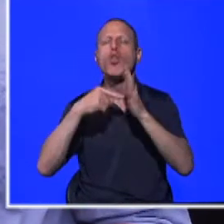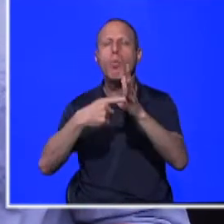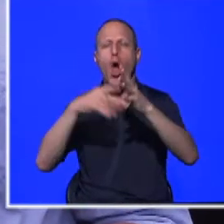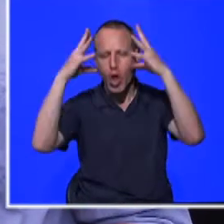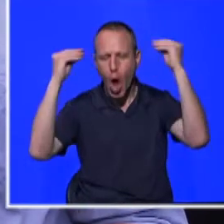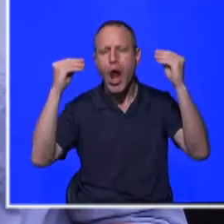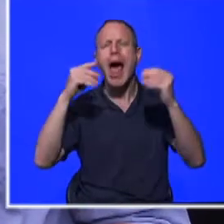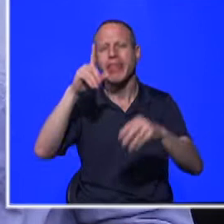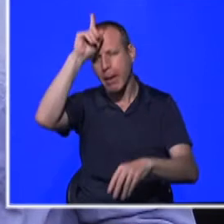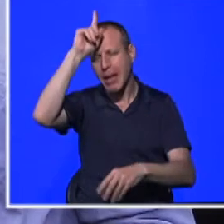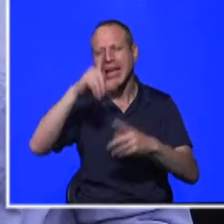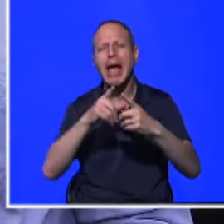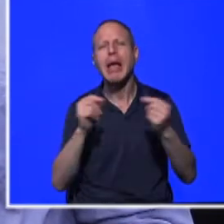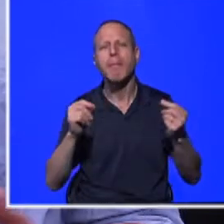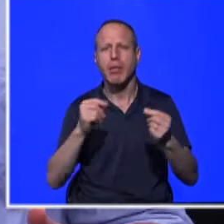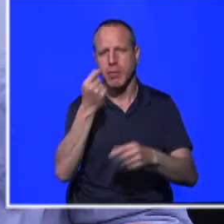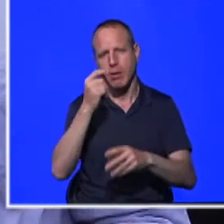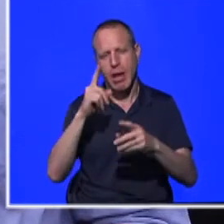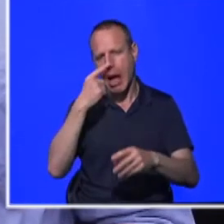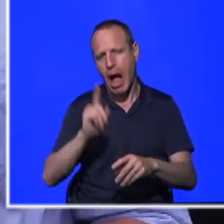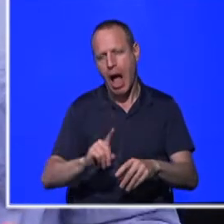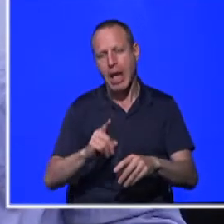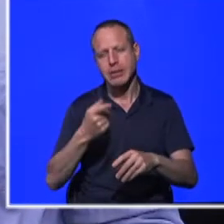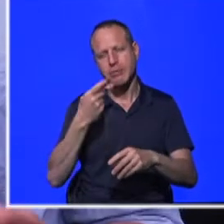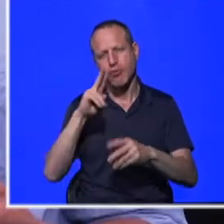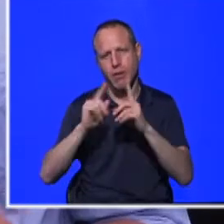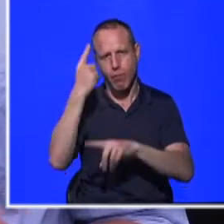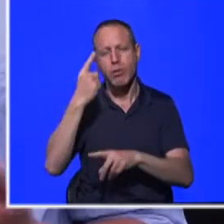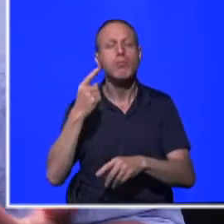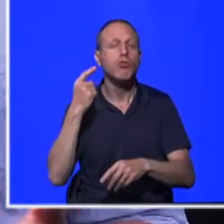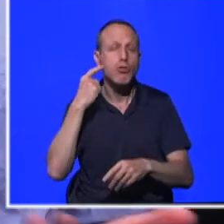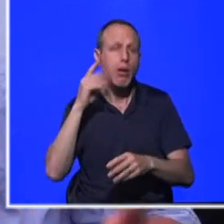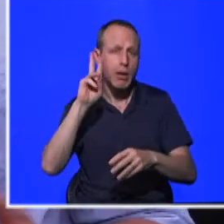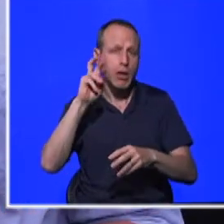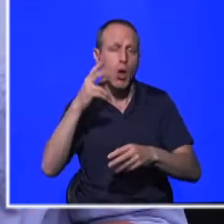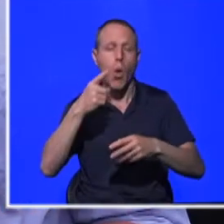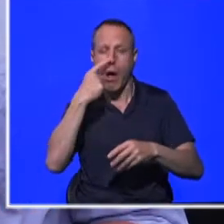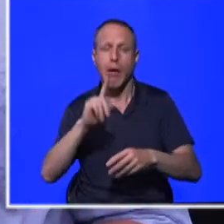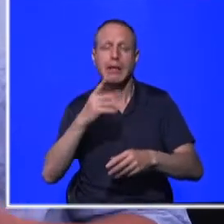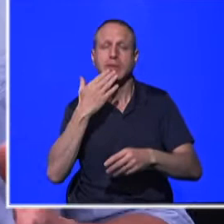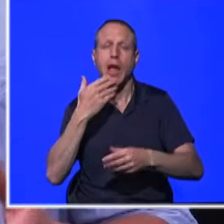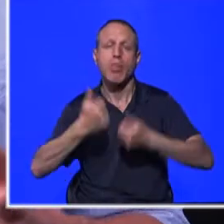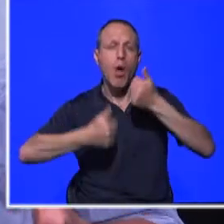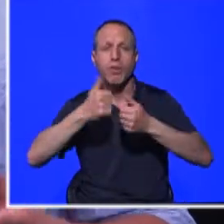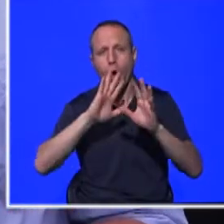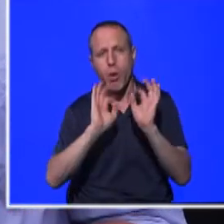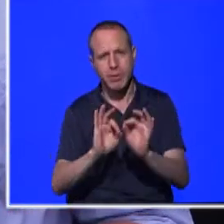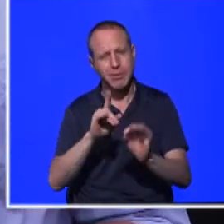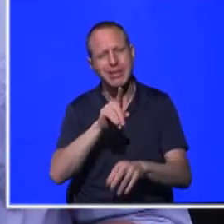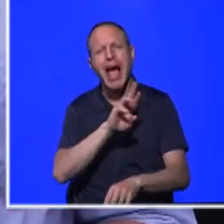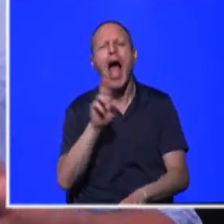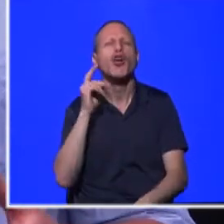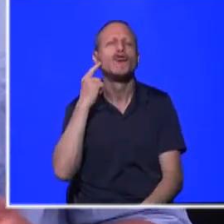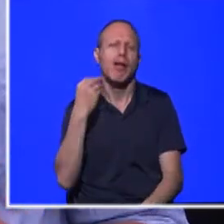בהן מחירי הגז גבוהים יותר מאשר בישראל. על פניו, נשמע כאילו משק הגז הישראלי תחרותי והכל בסדר. אלא שזה רק נשמע